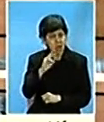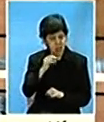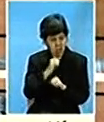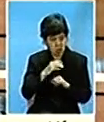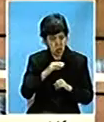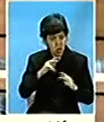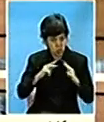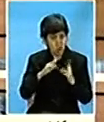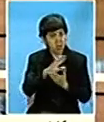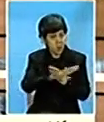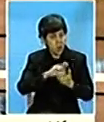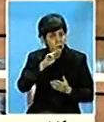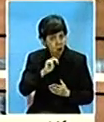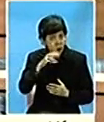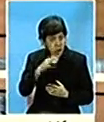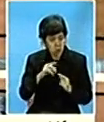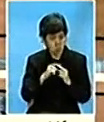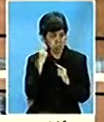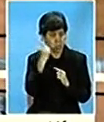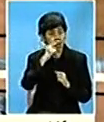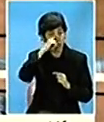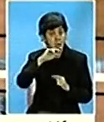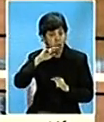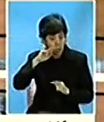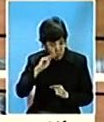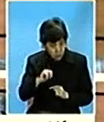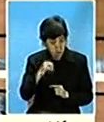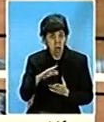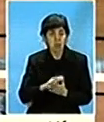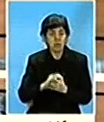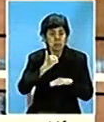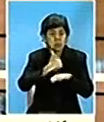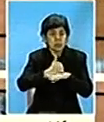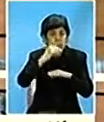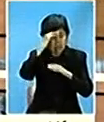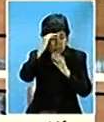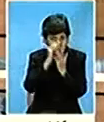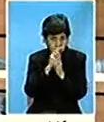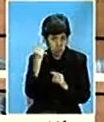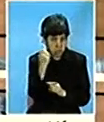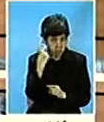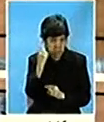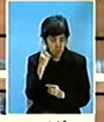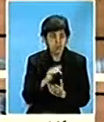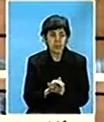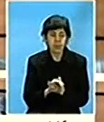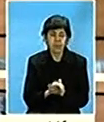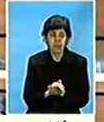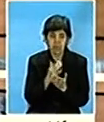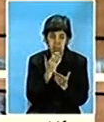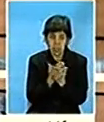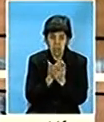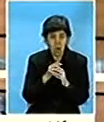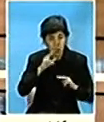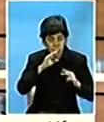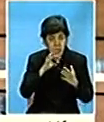ทรวงการต่างประเทศการท่องเที่ยวแห่งประเทศไทยผู้บังคับการตรวจท่องเที่ยวสำนักงานตรวจเงินตรวจคนเข้าเมื